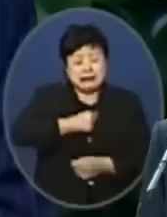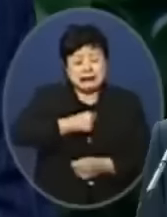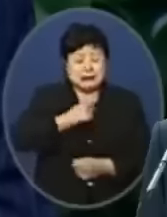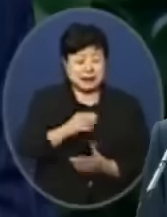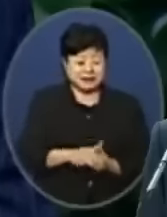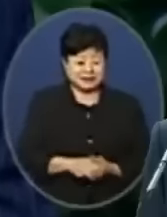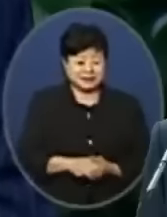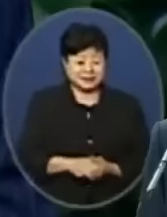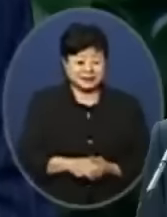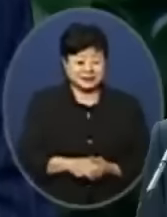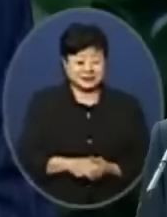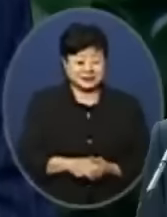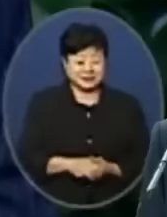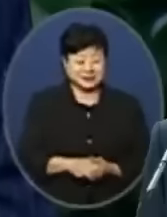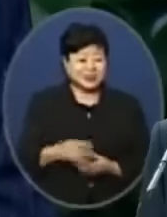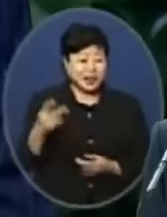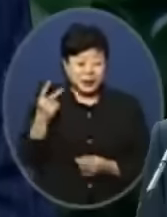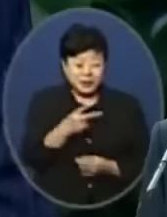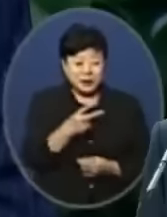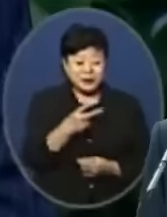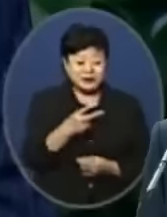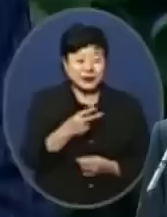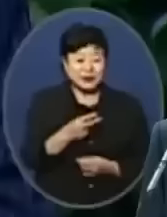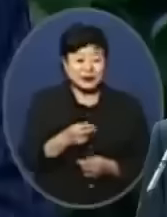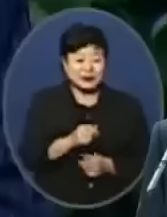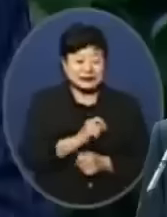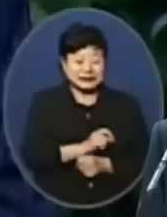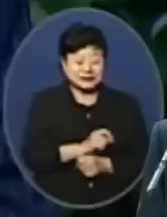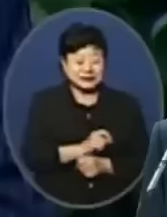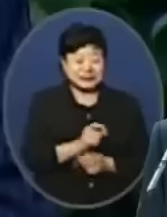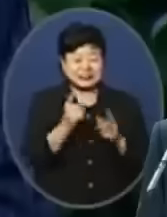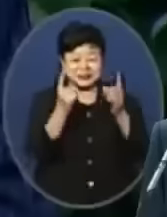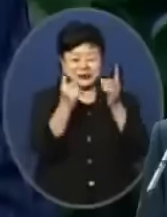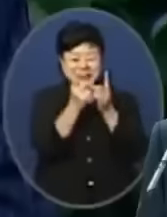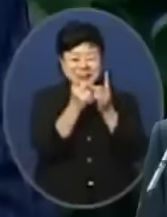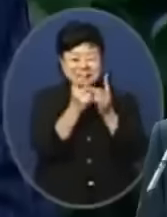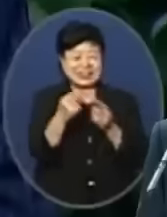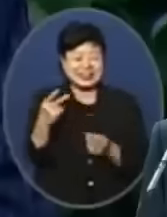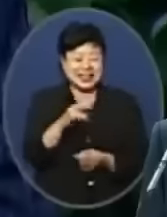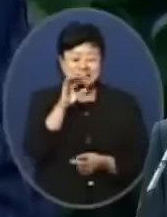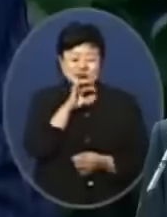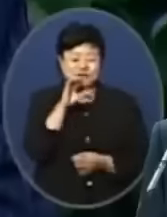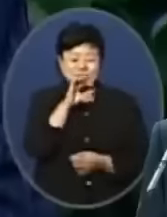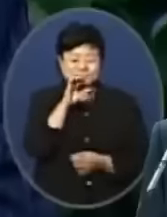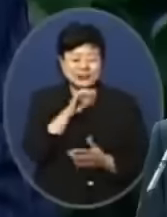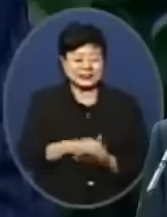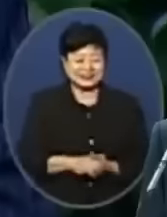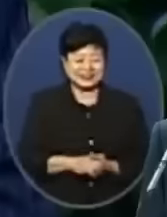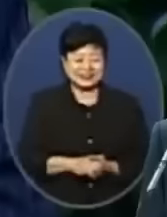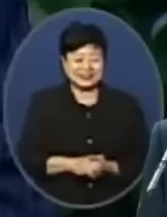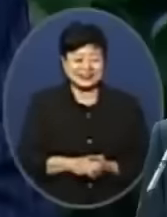되나. 그래 또 사무실에 불러들여서 다시 훈련을 시켰습니다.